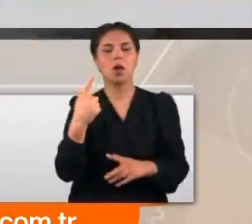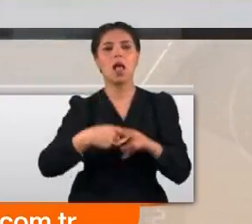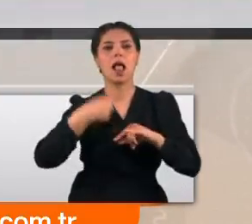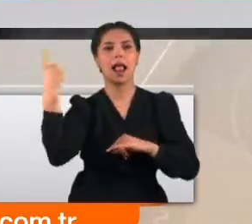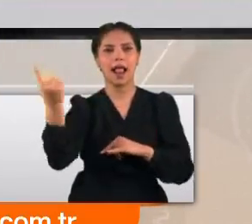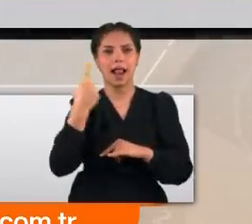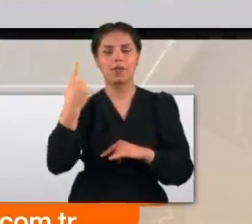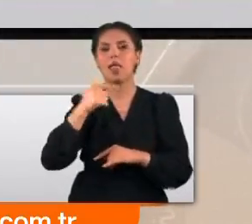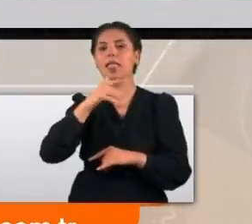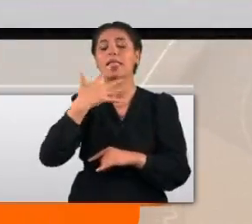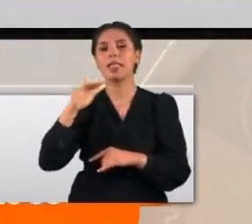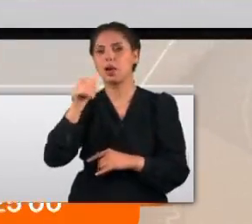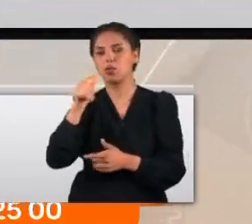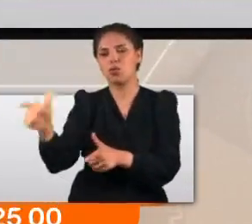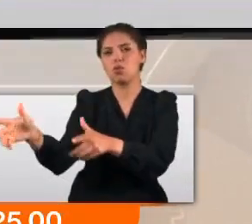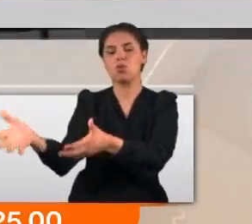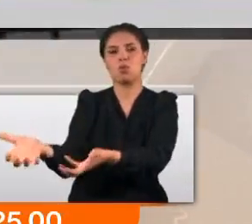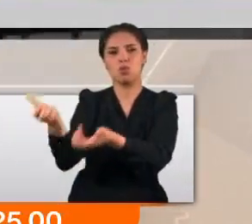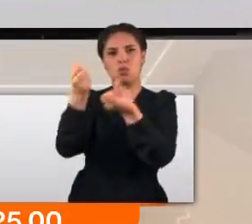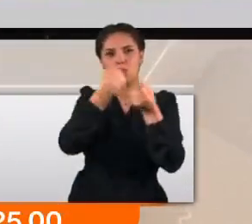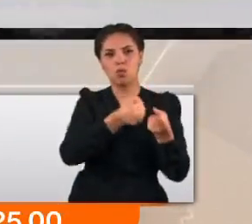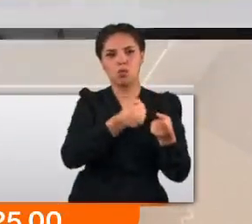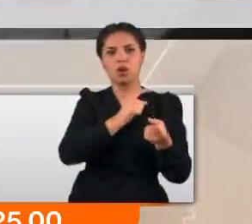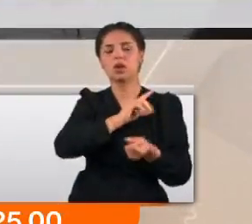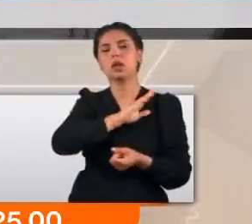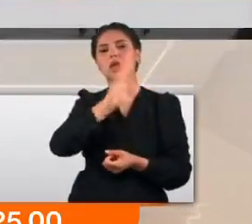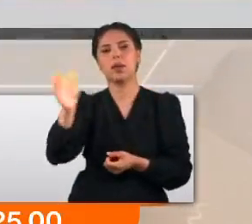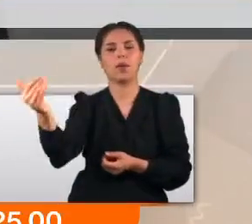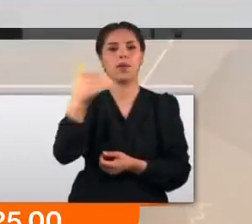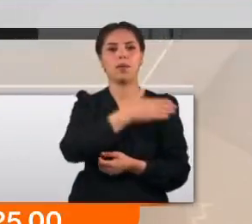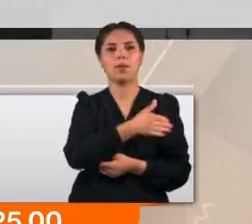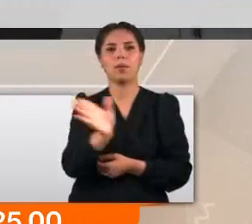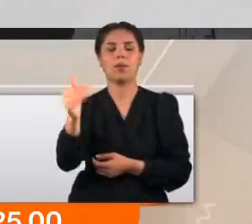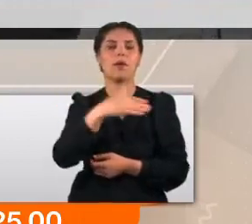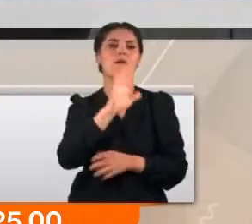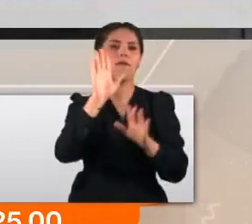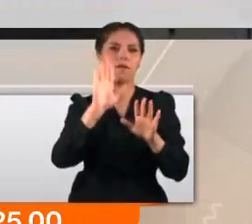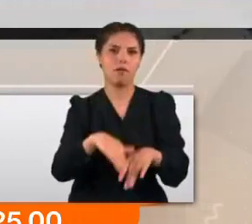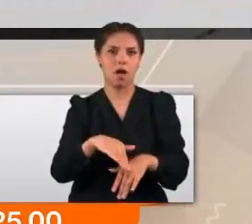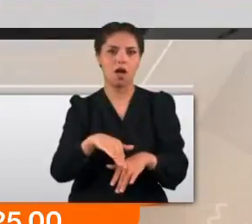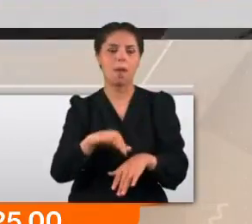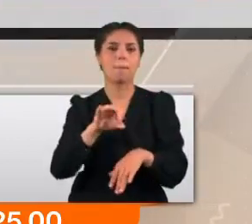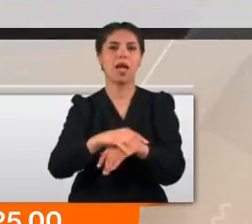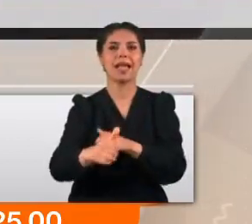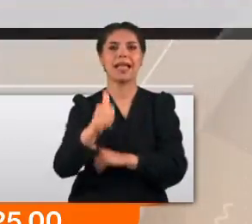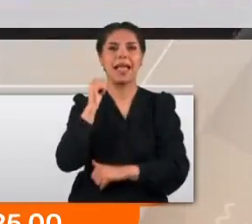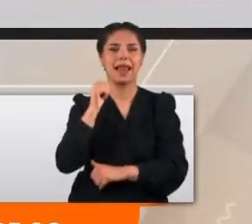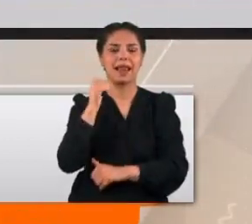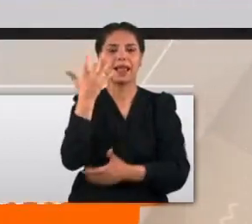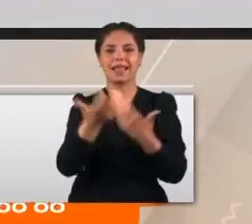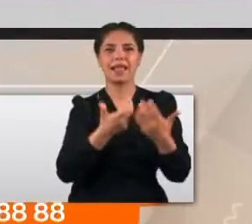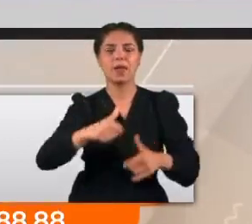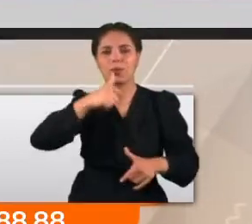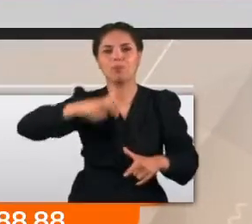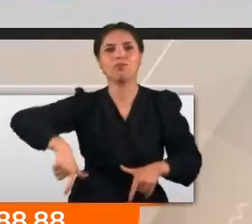helikopter denizden su alıyor şu anda. Su almaya gidiyor. İşte oradan suyu aldıktan sonra hemen gelip yanan